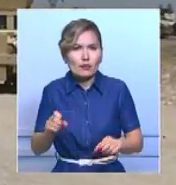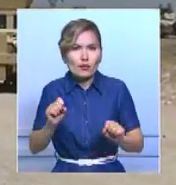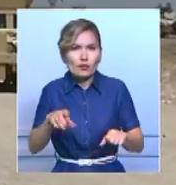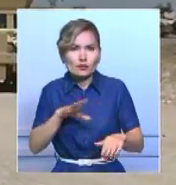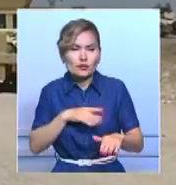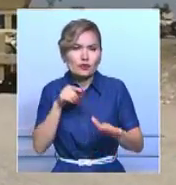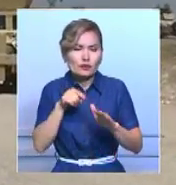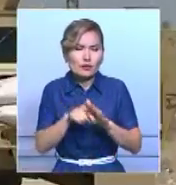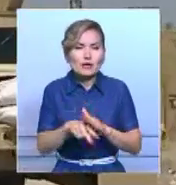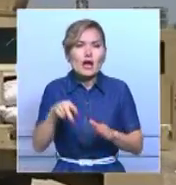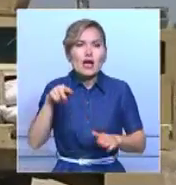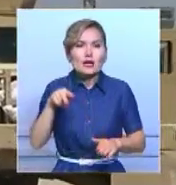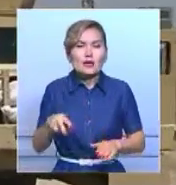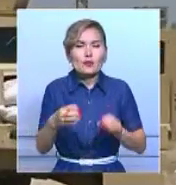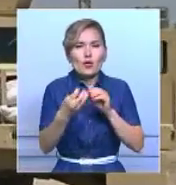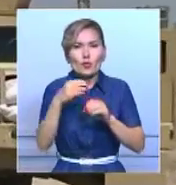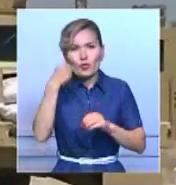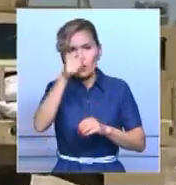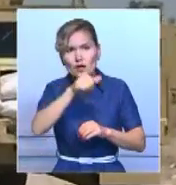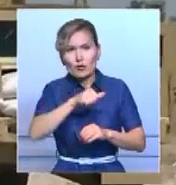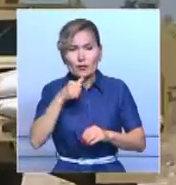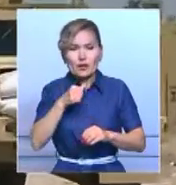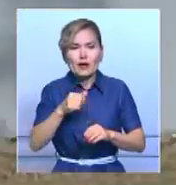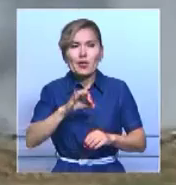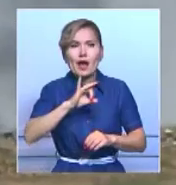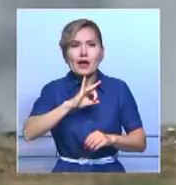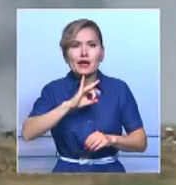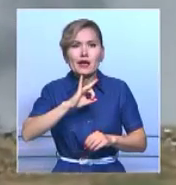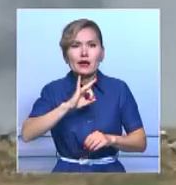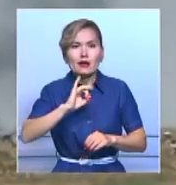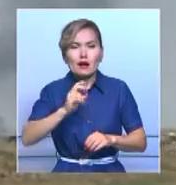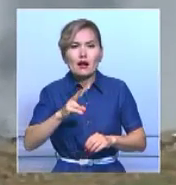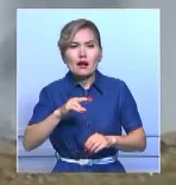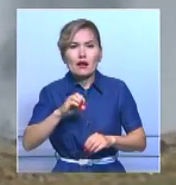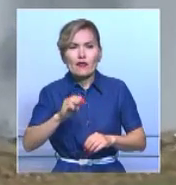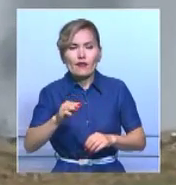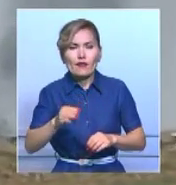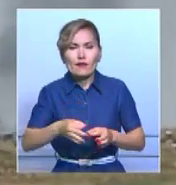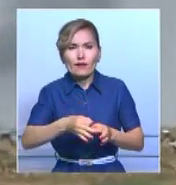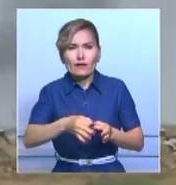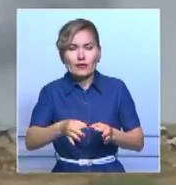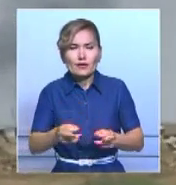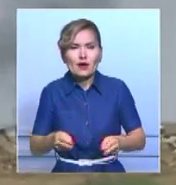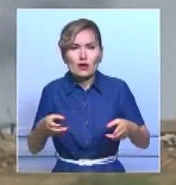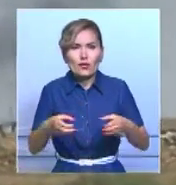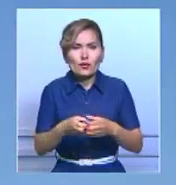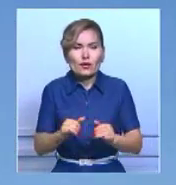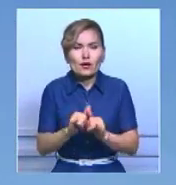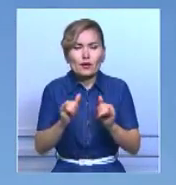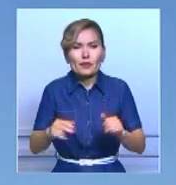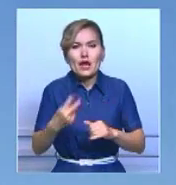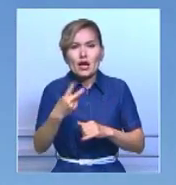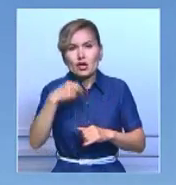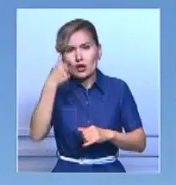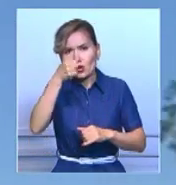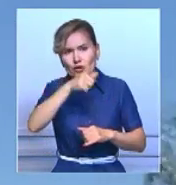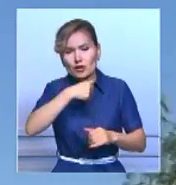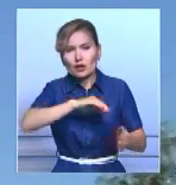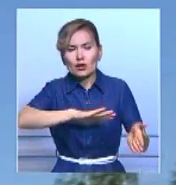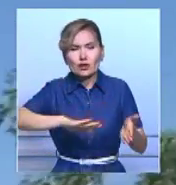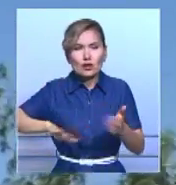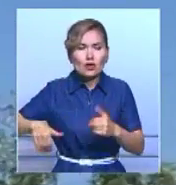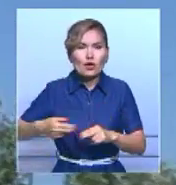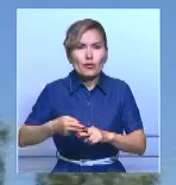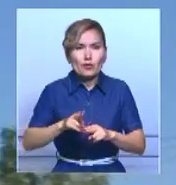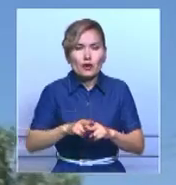Әл-Фалуджа 2014 жылы алғашқылардың бірі болып, Ирак пен Левант лаңкестік тобының уысына өткен болатын. Араға 2 жыл салып, 23